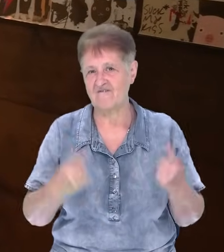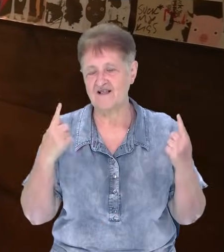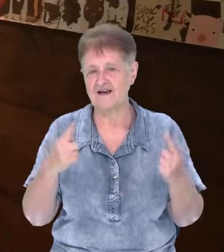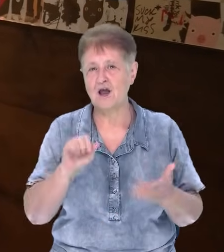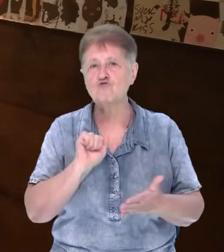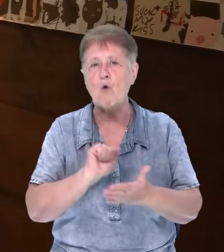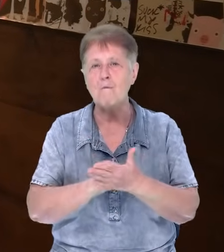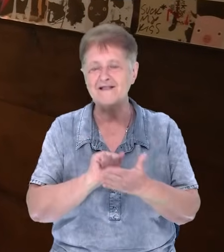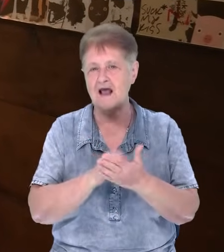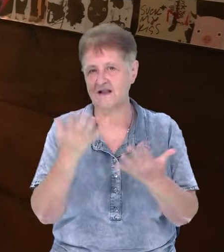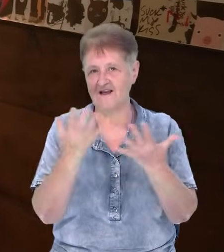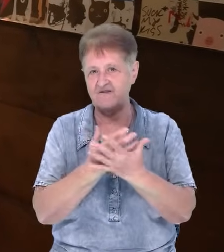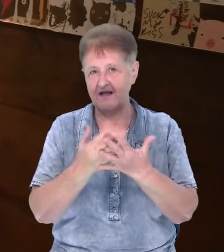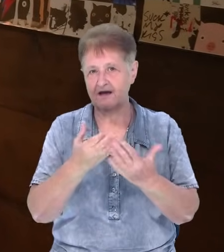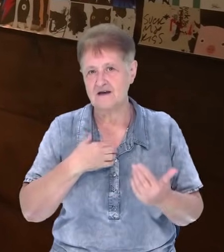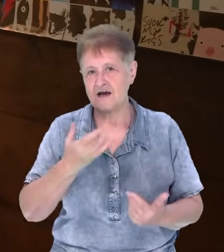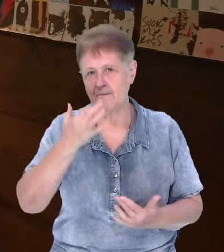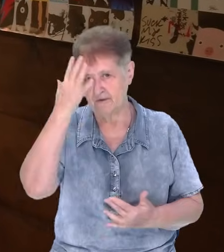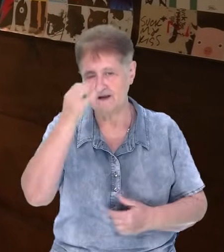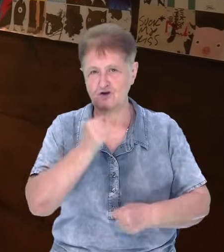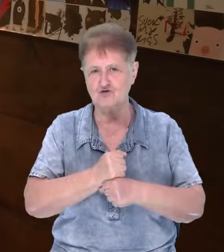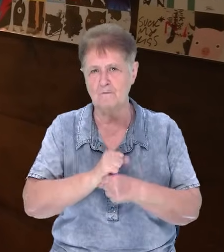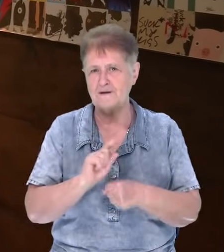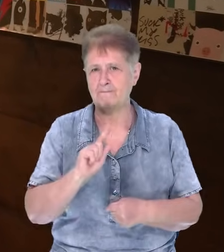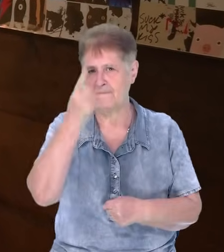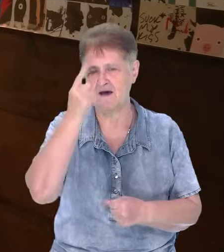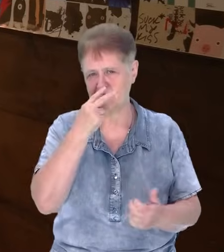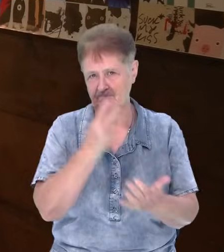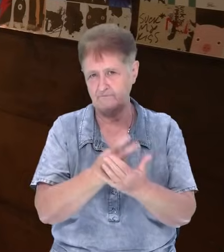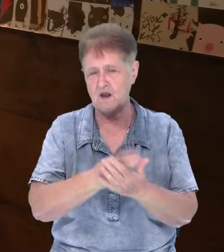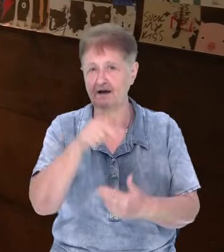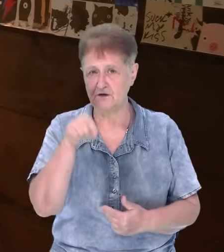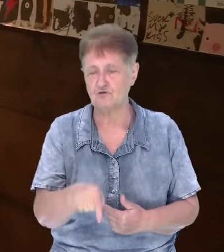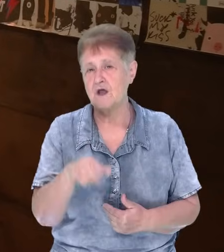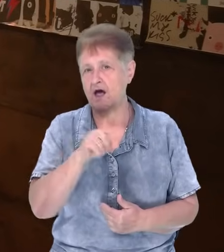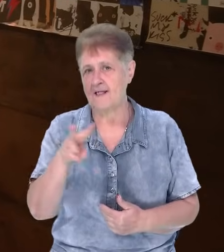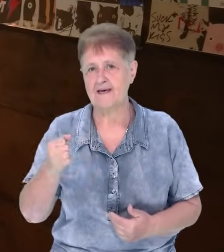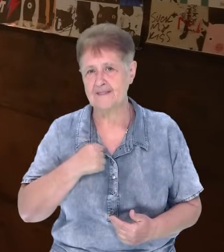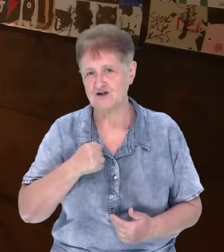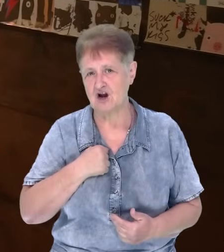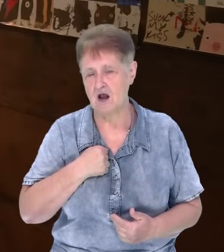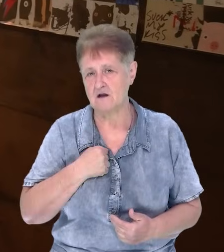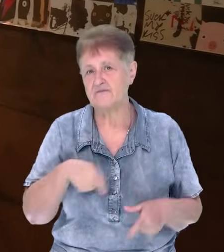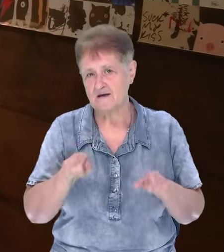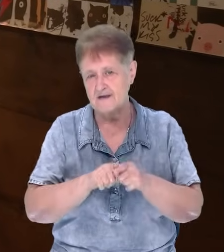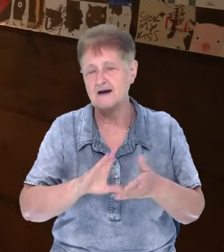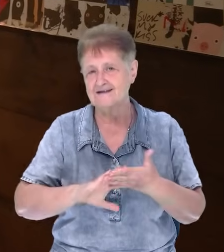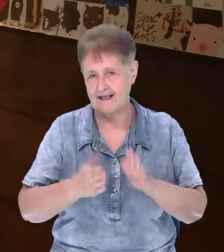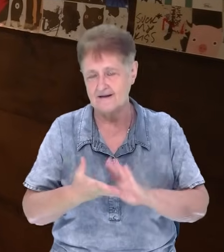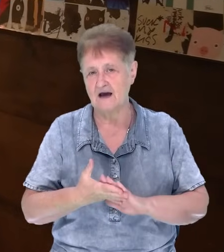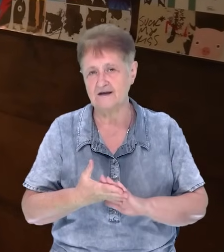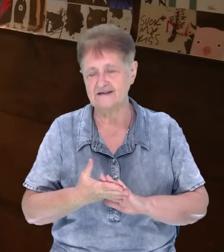великий документальний фільм. Я мріяв зробити прем'єру тут. Ну, першу прем'єру. Але, на жаль, так складається,